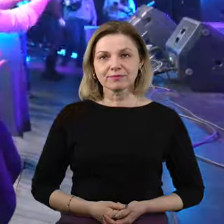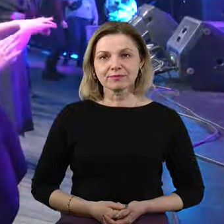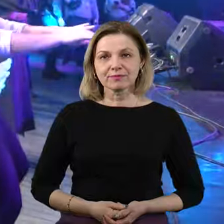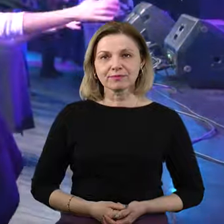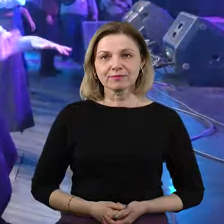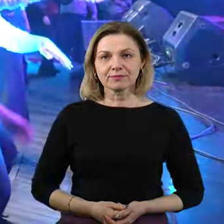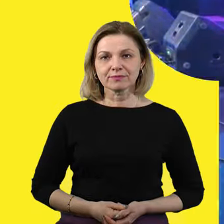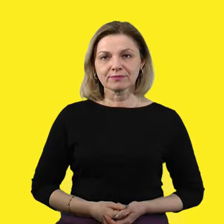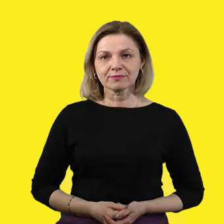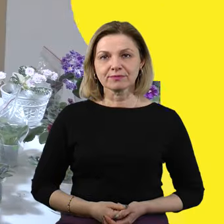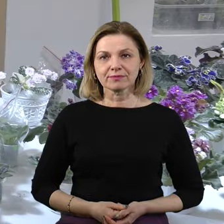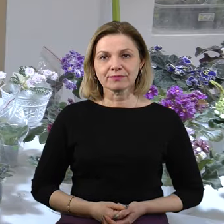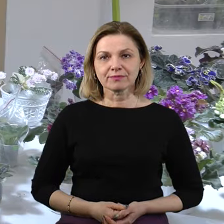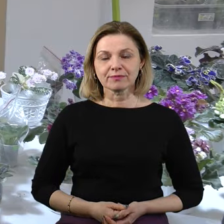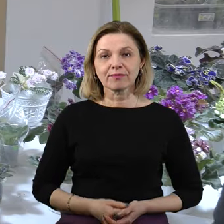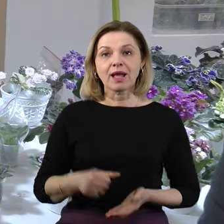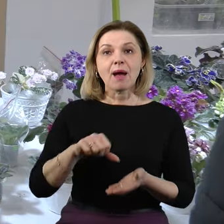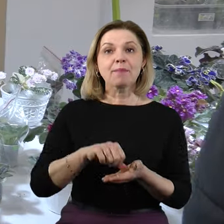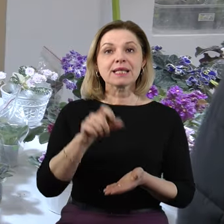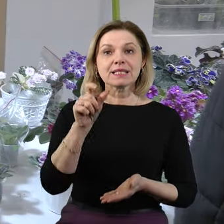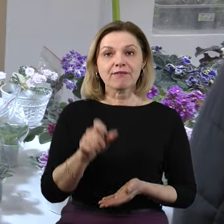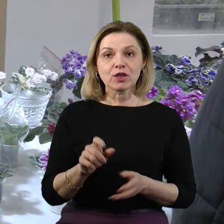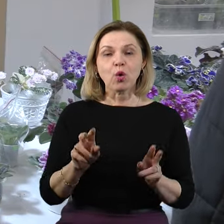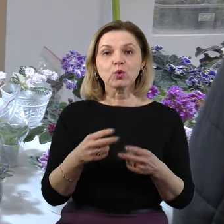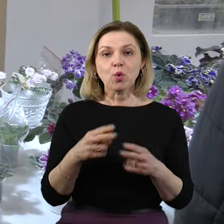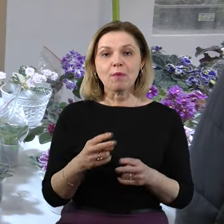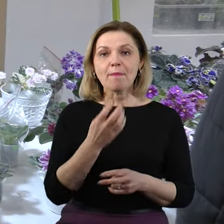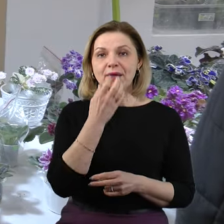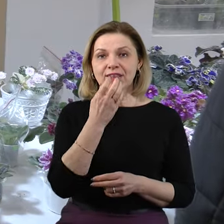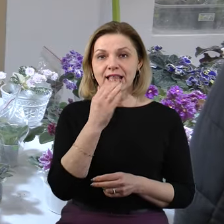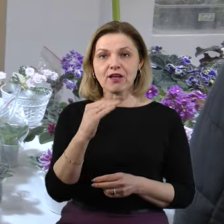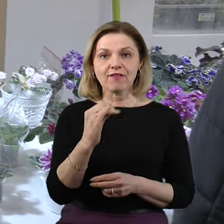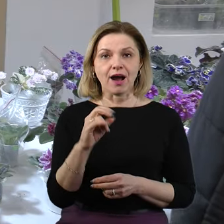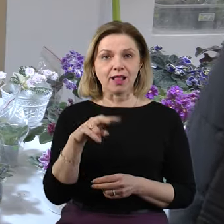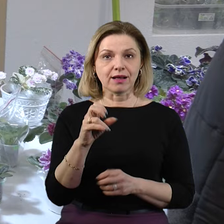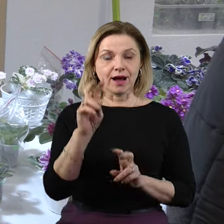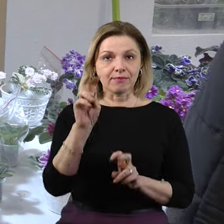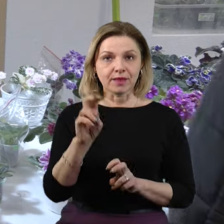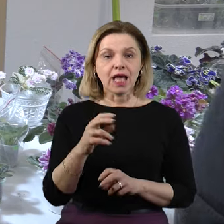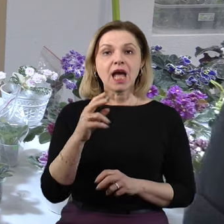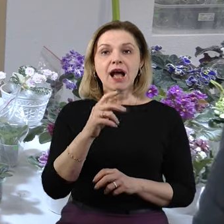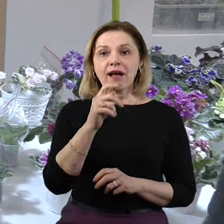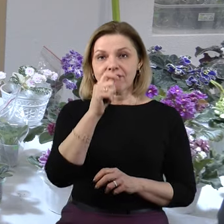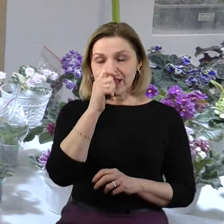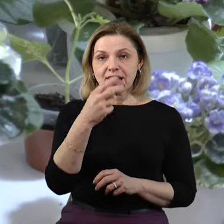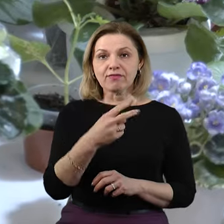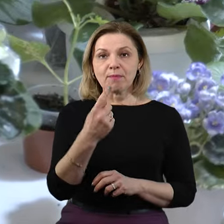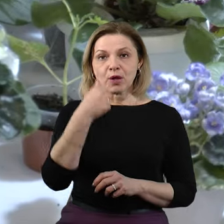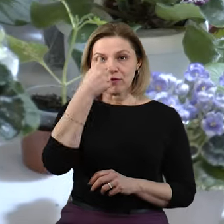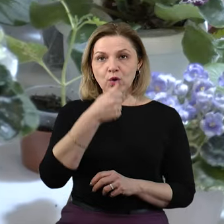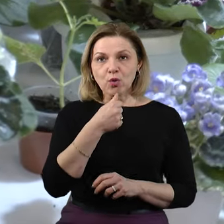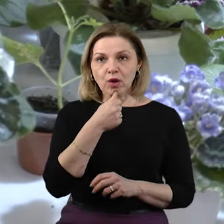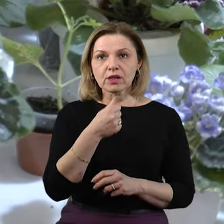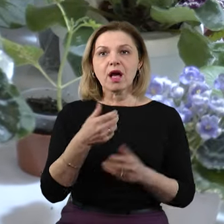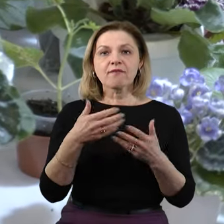новини Миколаїв представниця клубу Південна фіалка Олена Колісніченко з квітня 2022 року втратила